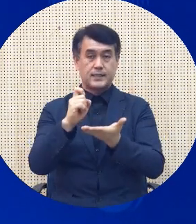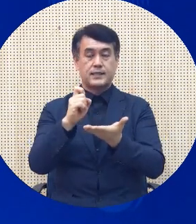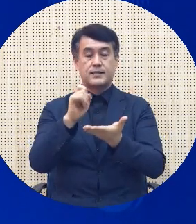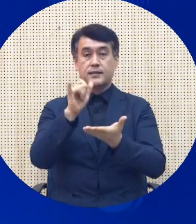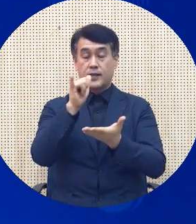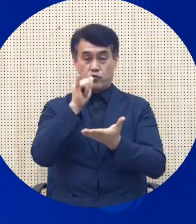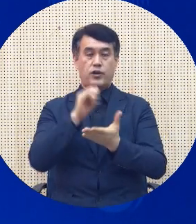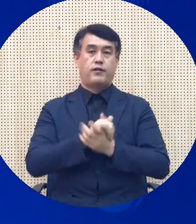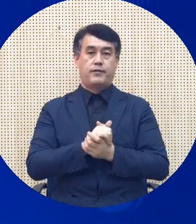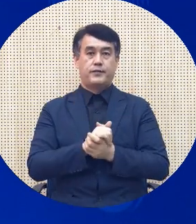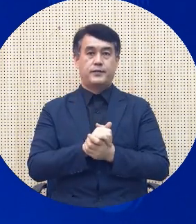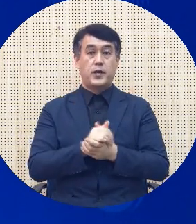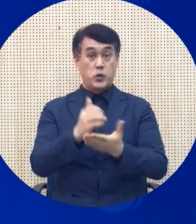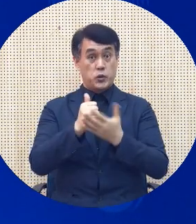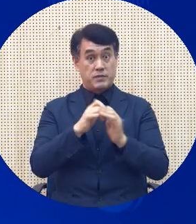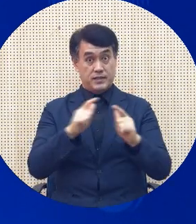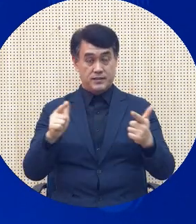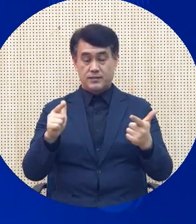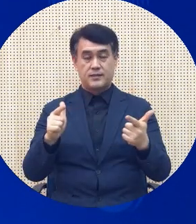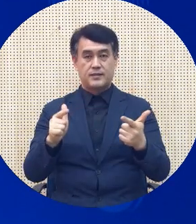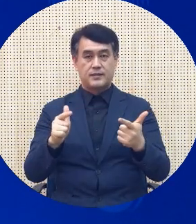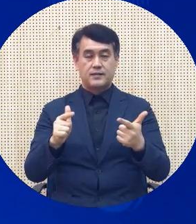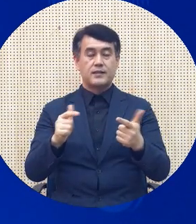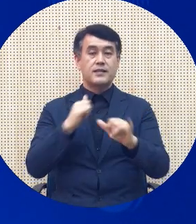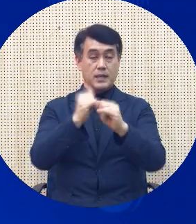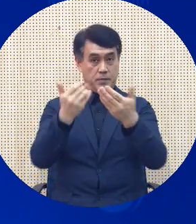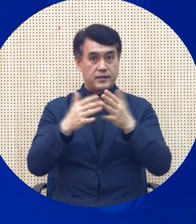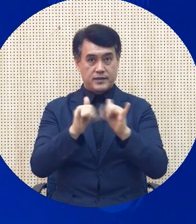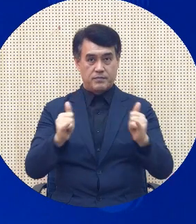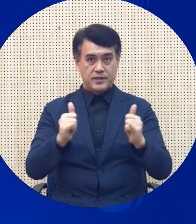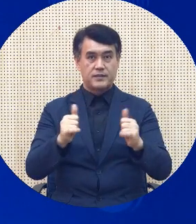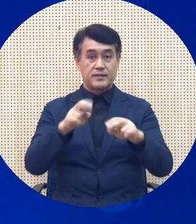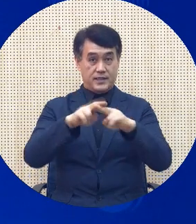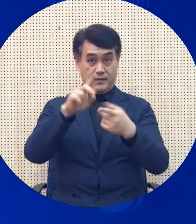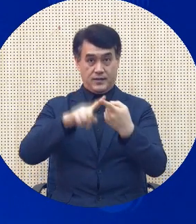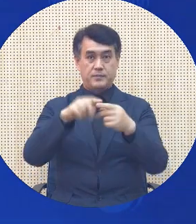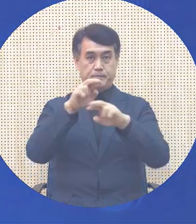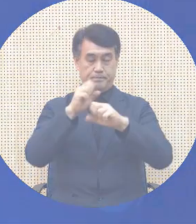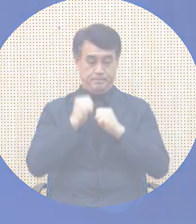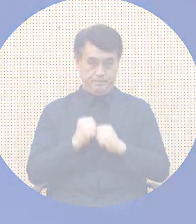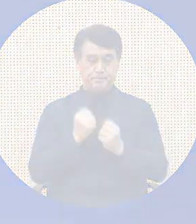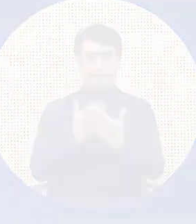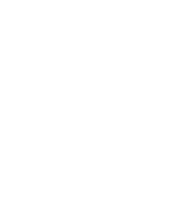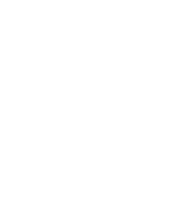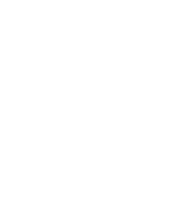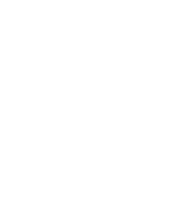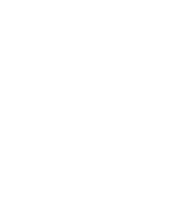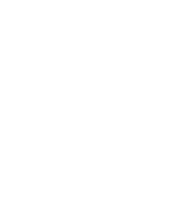예정이니까요. 이 내빈 분들과 수상자 분들께서는 자리 계속 지켜주시길 바랍니다.